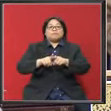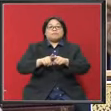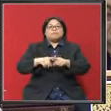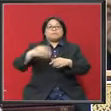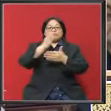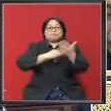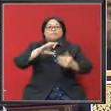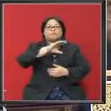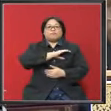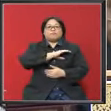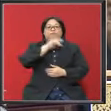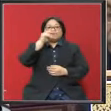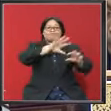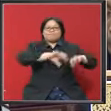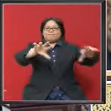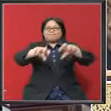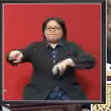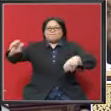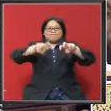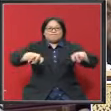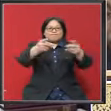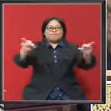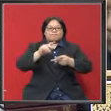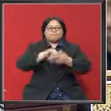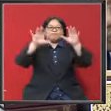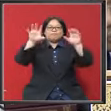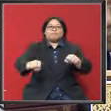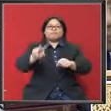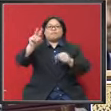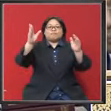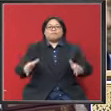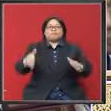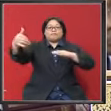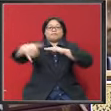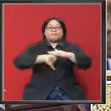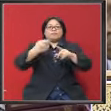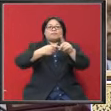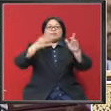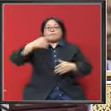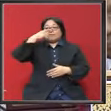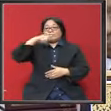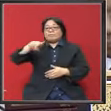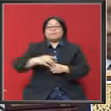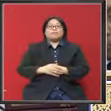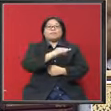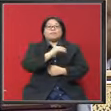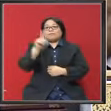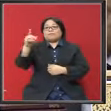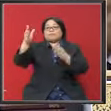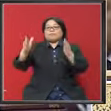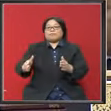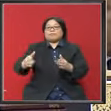tersebut ya pedal rem telah menggeledah kosan kejadian berdaya menahan dua orang anggota kumpulan penduduk warga negara Thailand dan